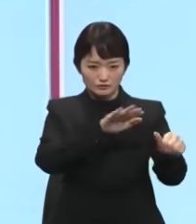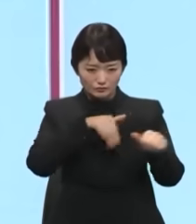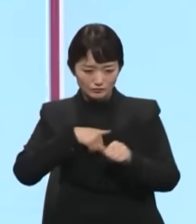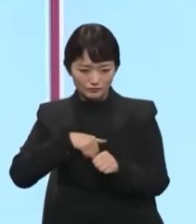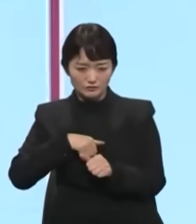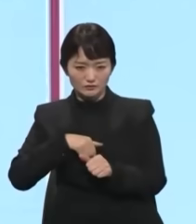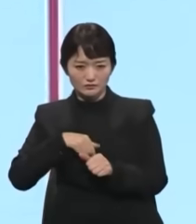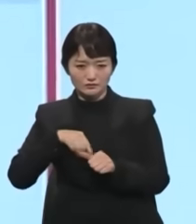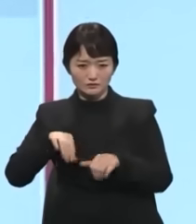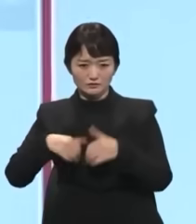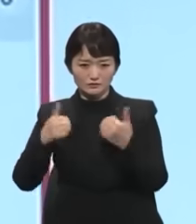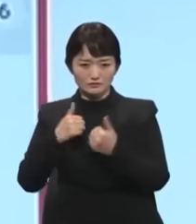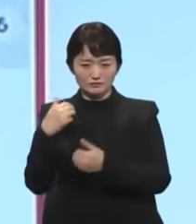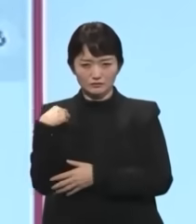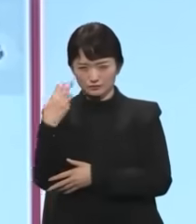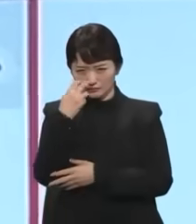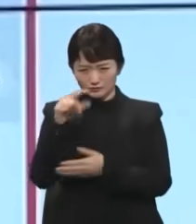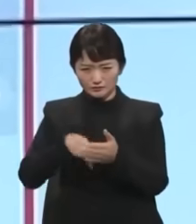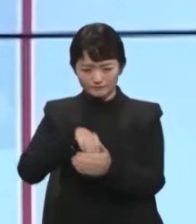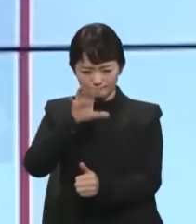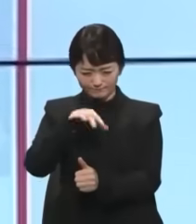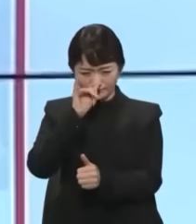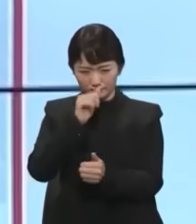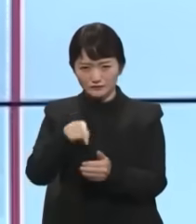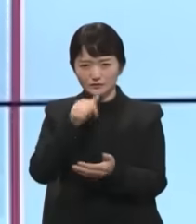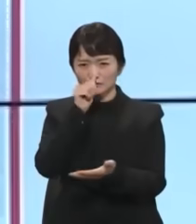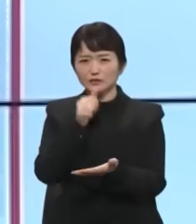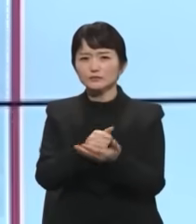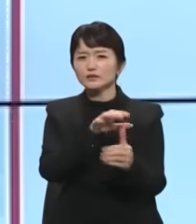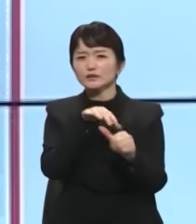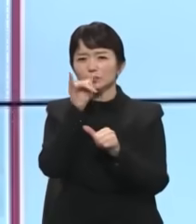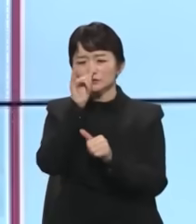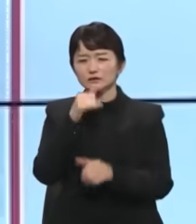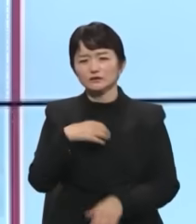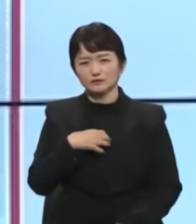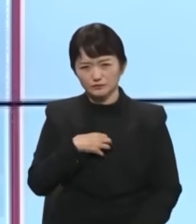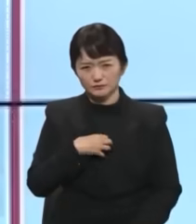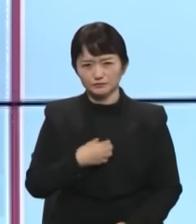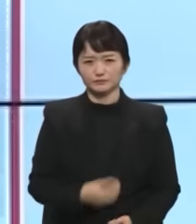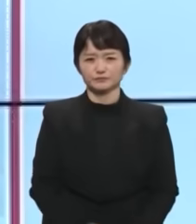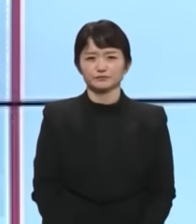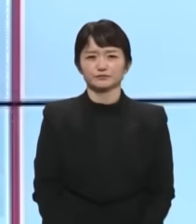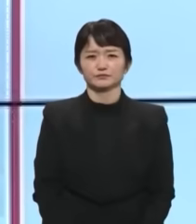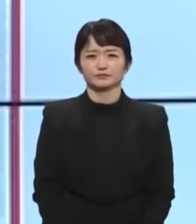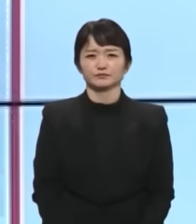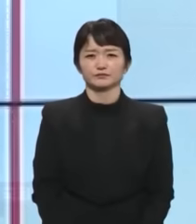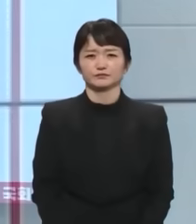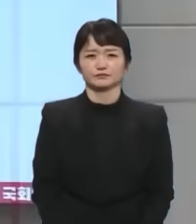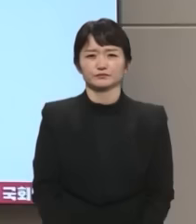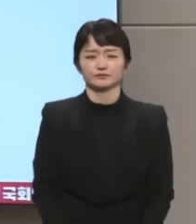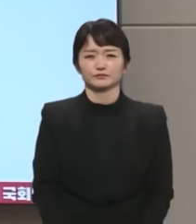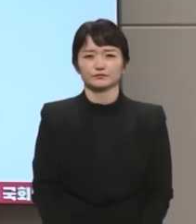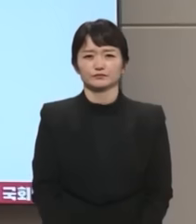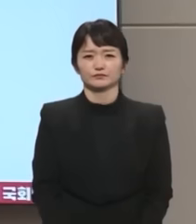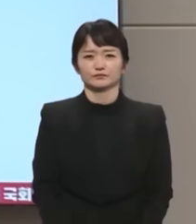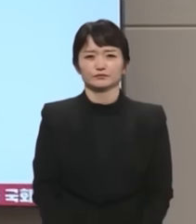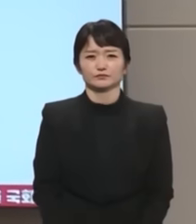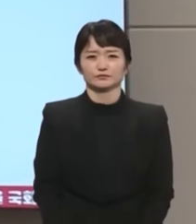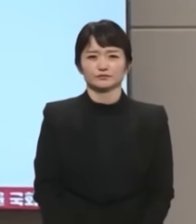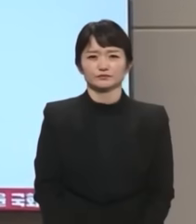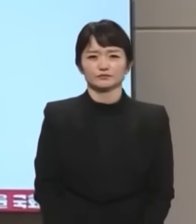받기도 한 적이 있습니다. 저건 자칫 범죄에 활용될 수 있기 때문에. 그리고 저 1,800원에 판다고 써놨네요. 예, 조심해야 될 것 같네요. 예. 자,